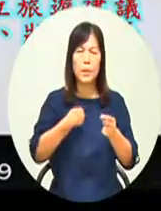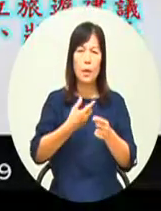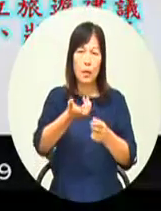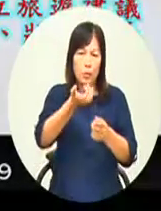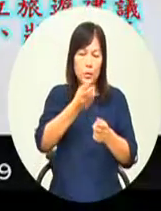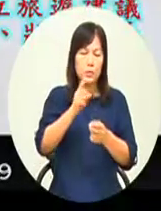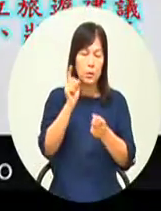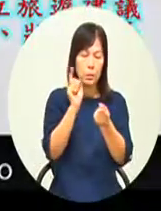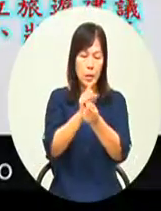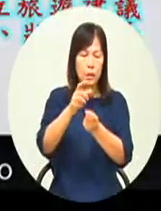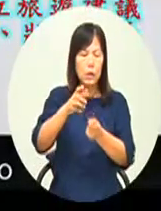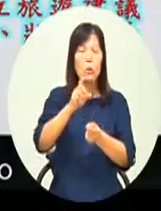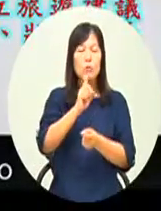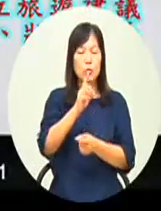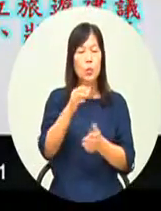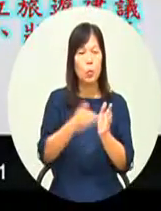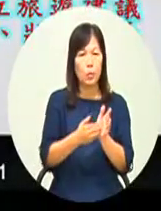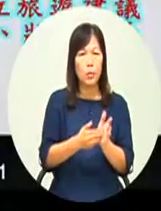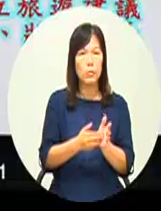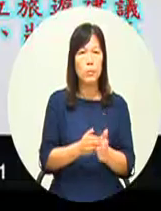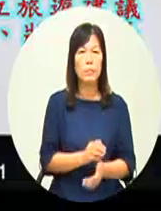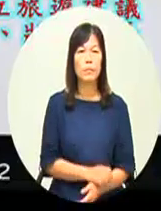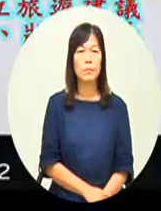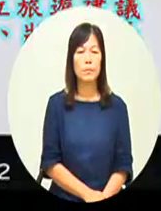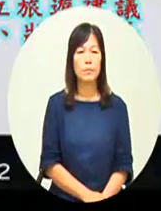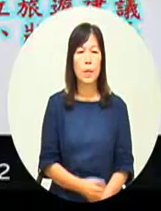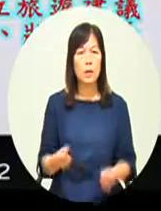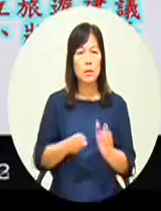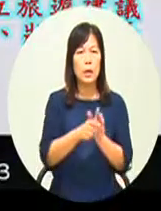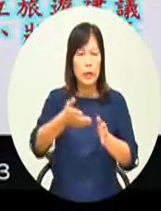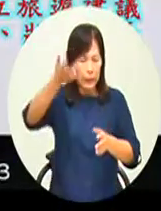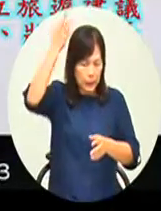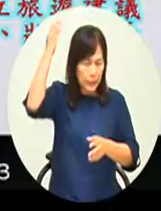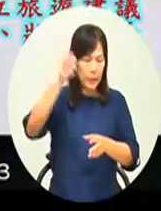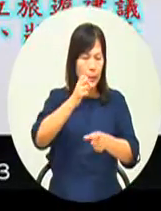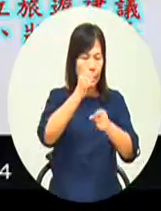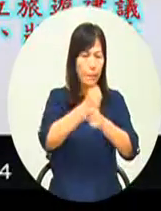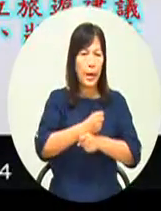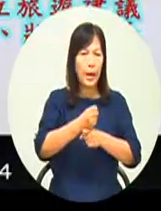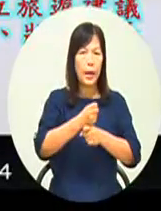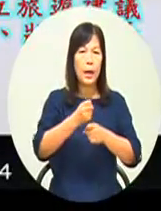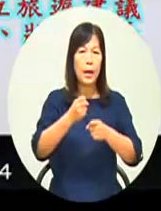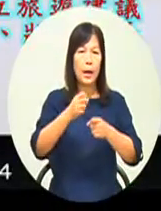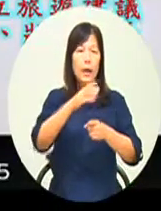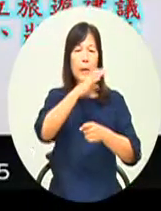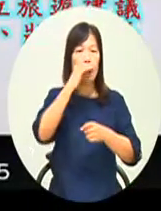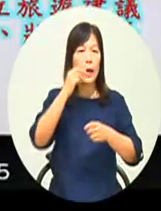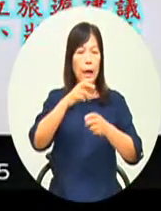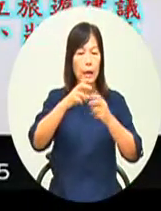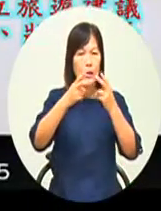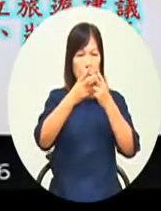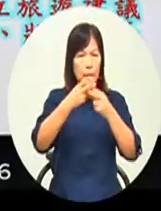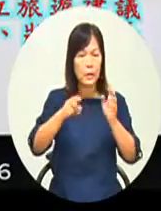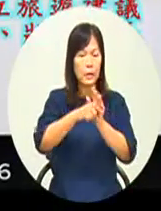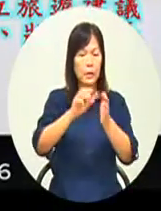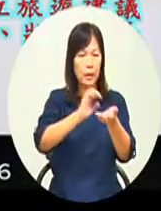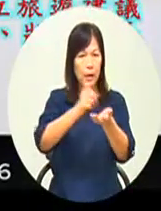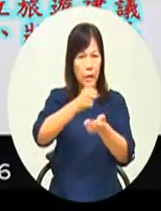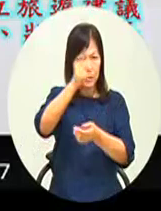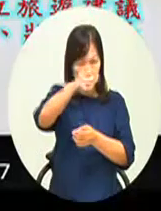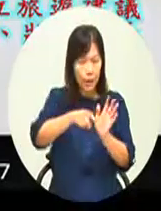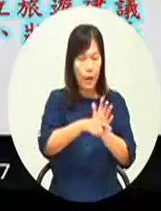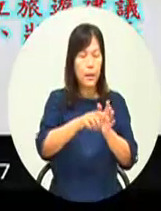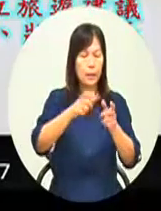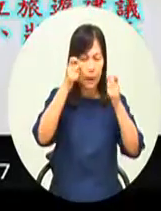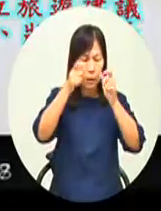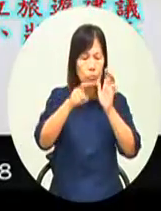局建议过的，以前的玛雅各医师来到高雄，玛雅各医师在台湾在